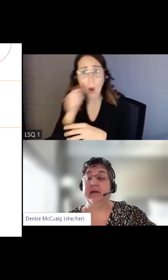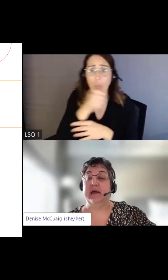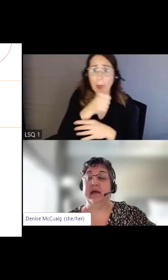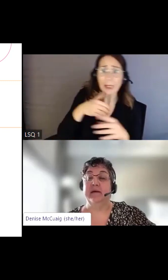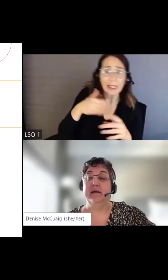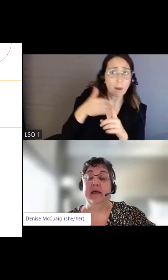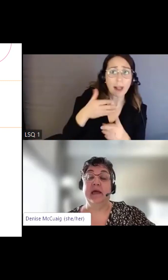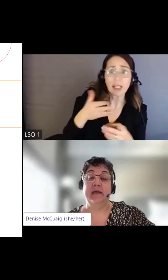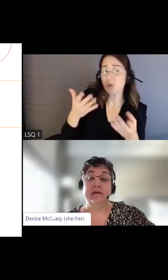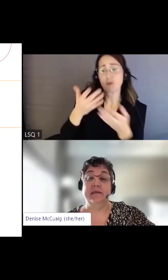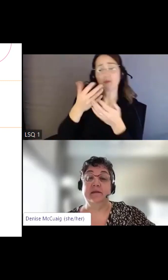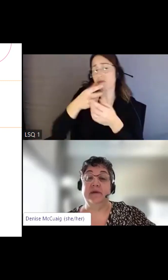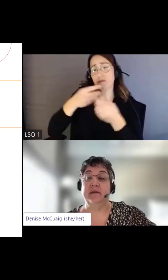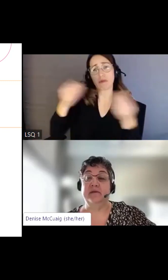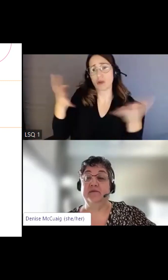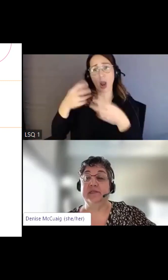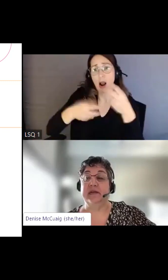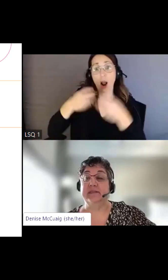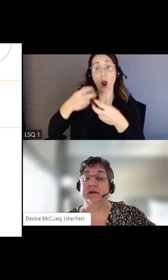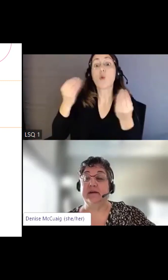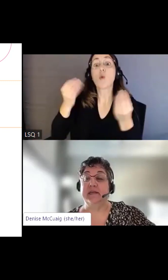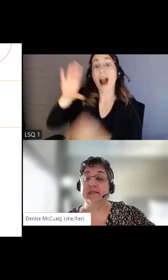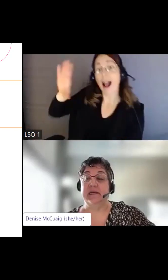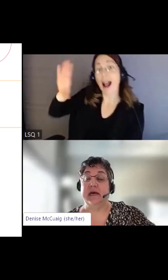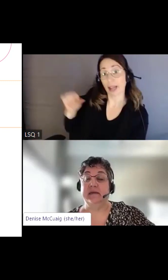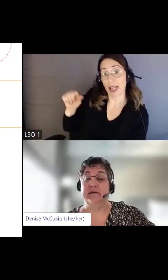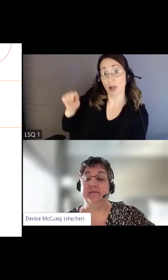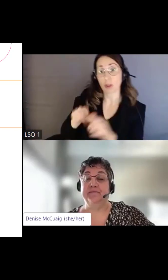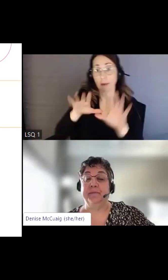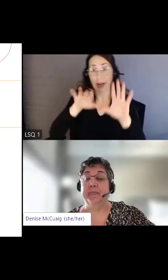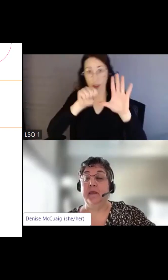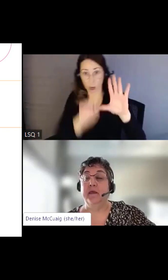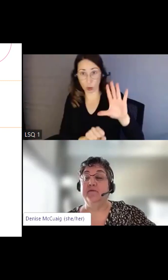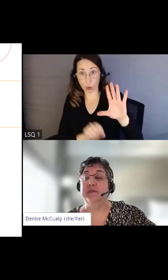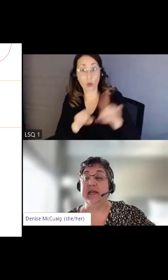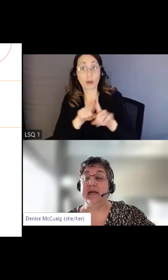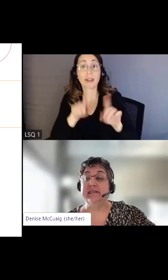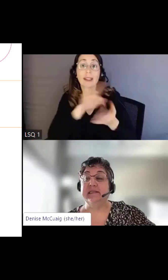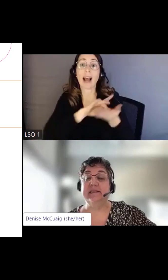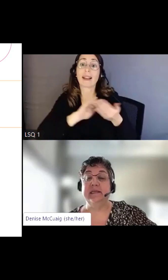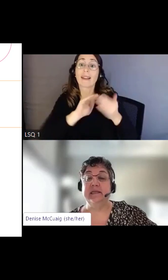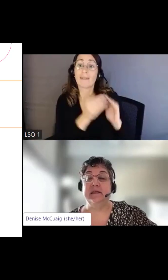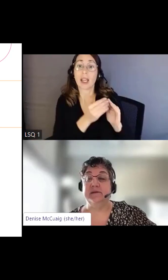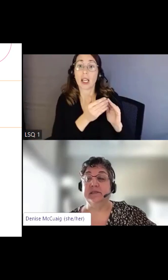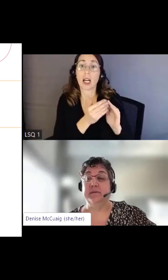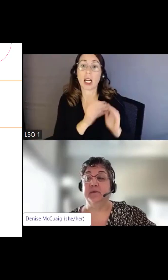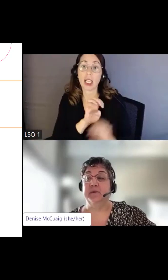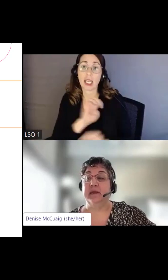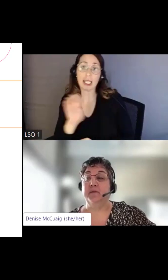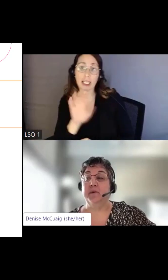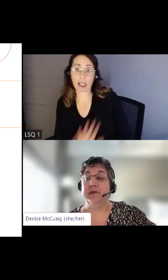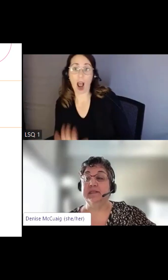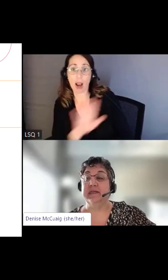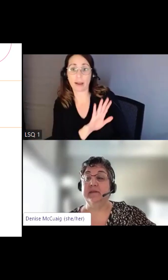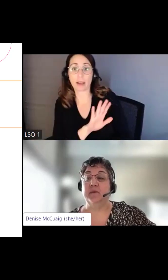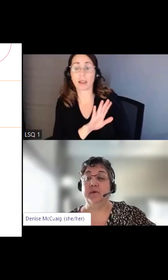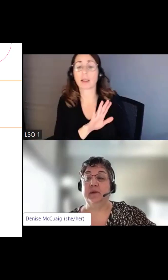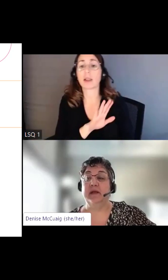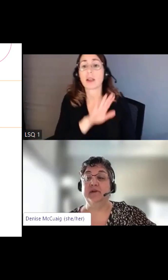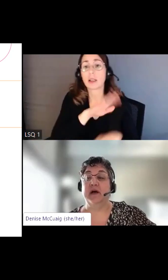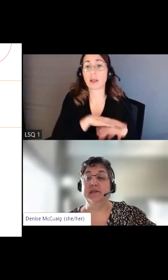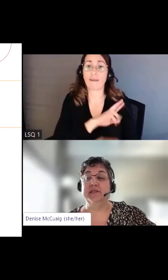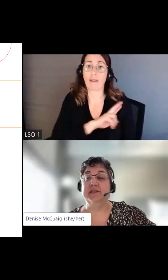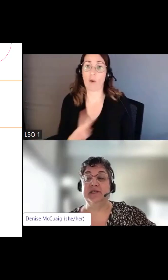quartier downtown du centre-ville Eastside, est de Vancouver. Au cours des 16 dernières années, Marika a occupé aussi le